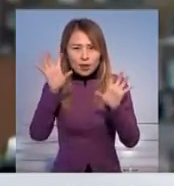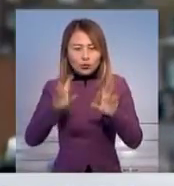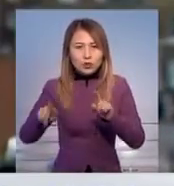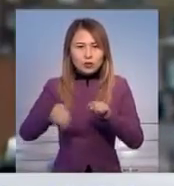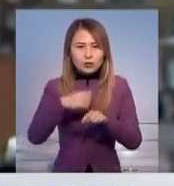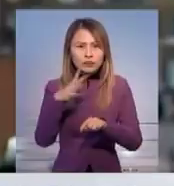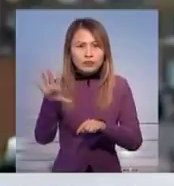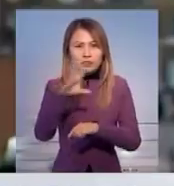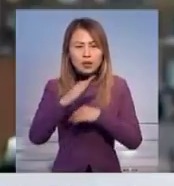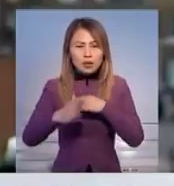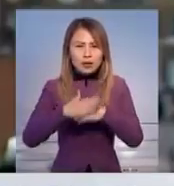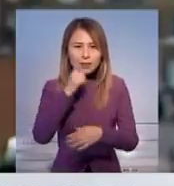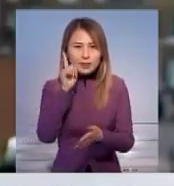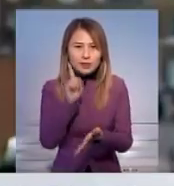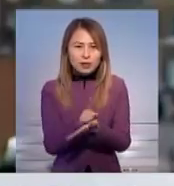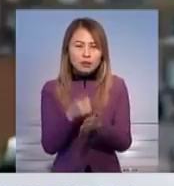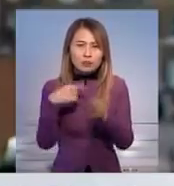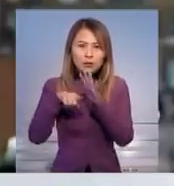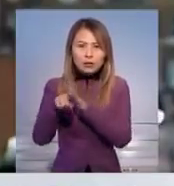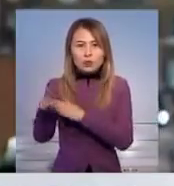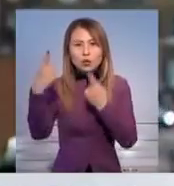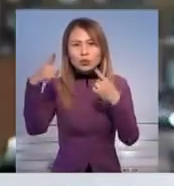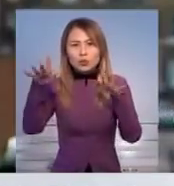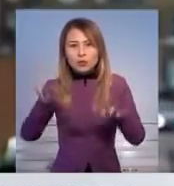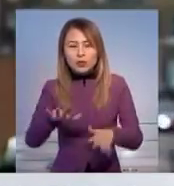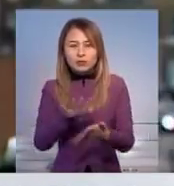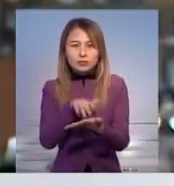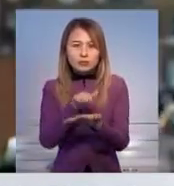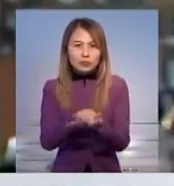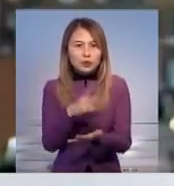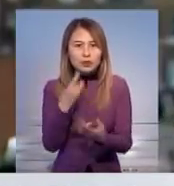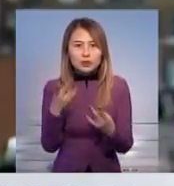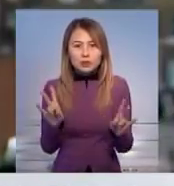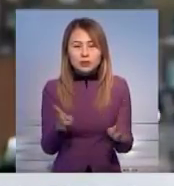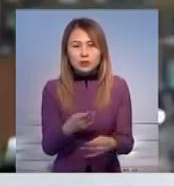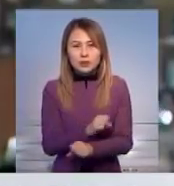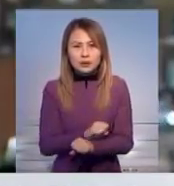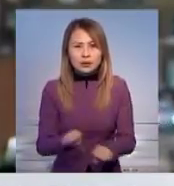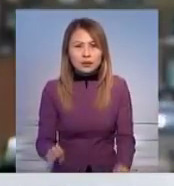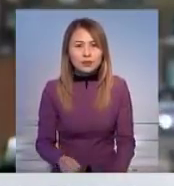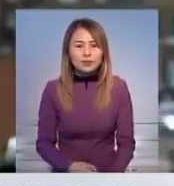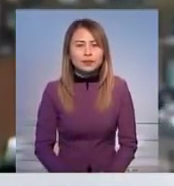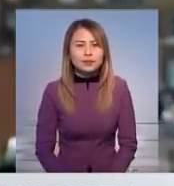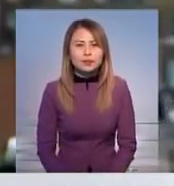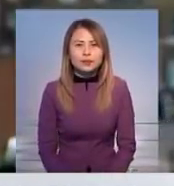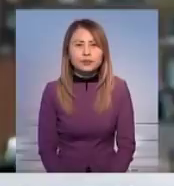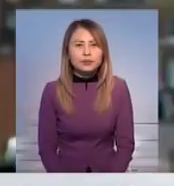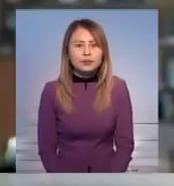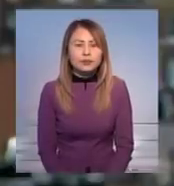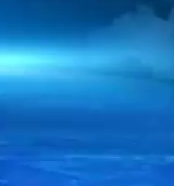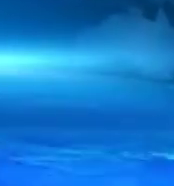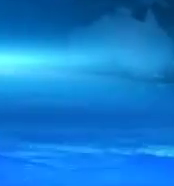жерден сытылып, ертең басқа жерден өзгеше компания ашып алуы да ғажап емес.